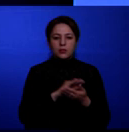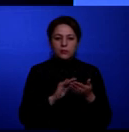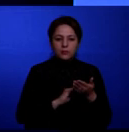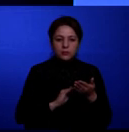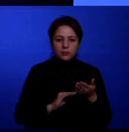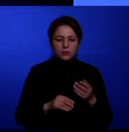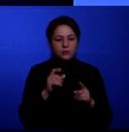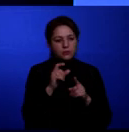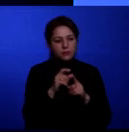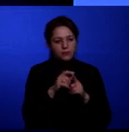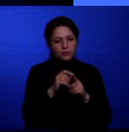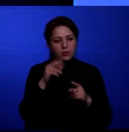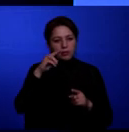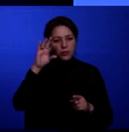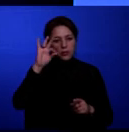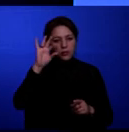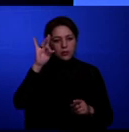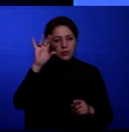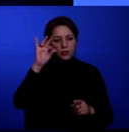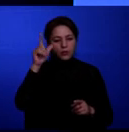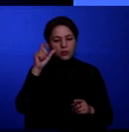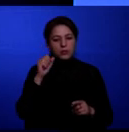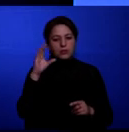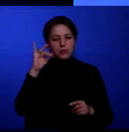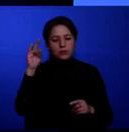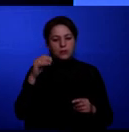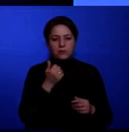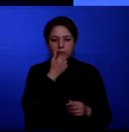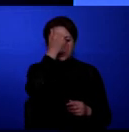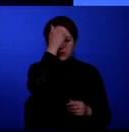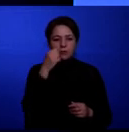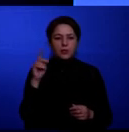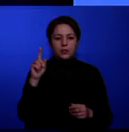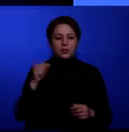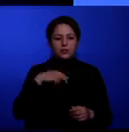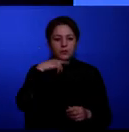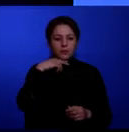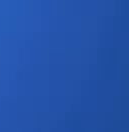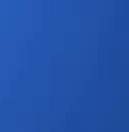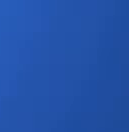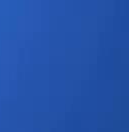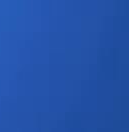дорога спасибо за внимание до скорых встреч